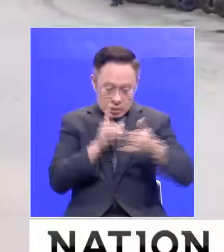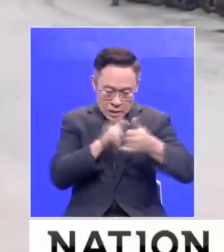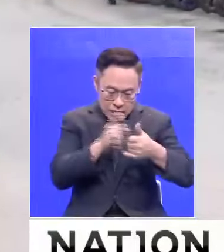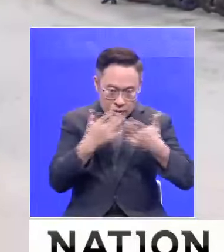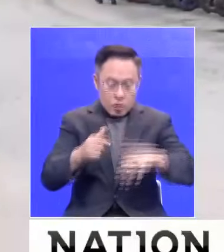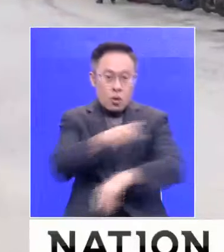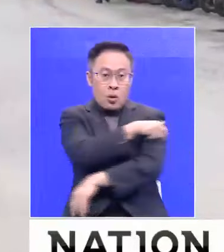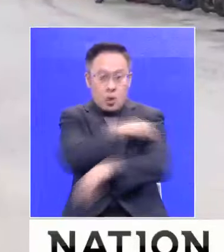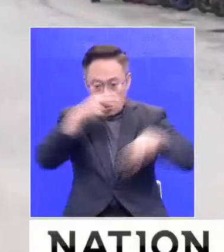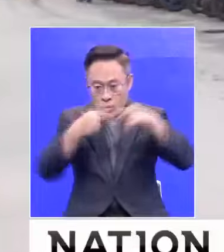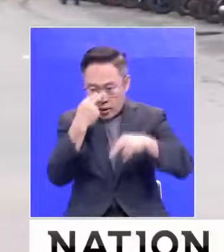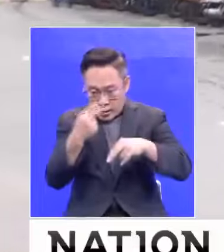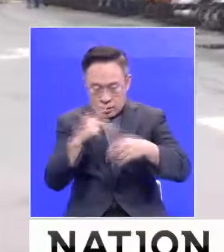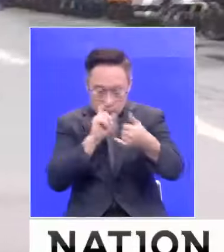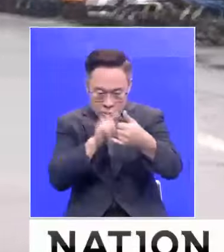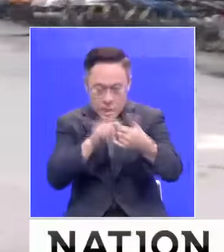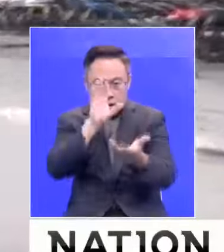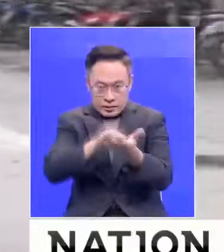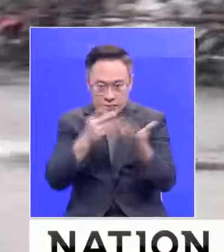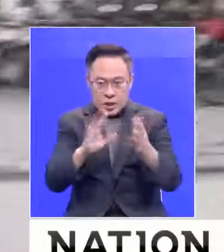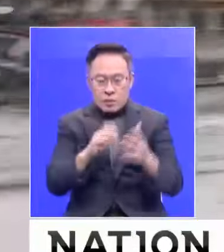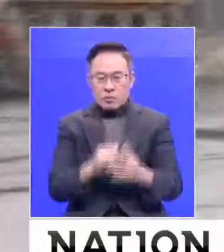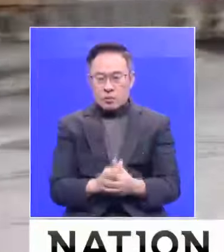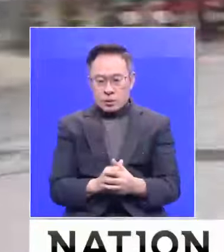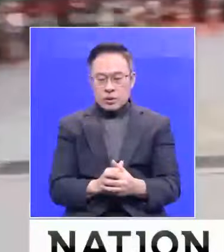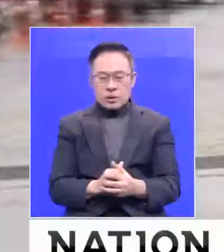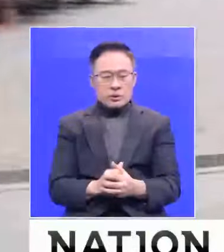ภ.ที่เห็นเหตุการณ์ไปแล้วนะคะซึ่งจากการสอบปากคำผู้เสียห